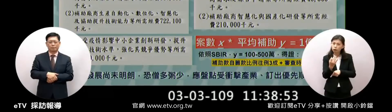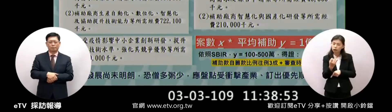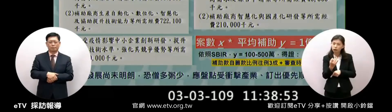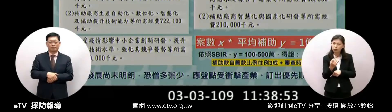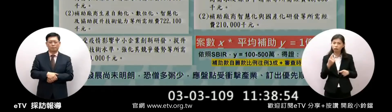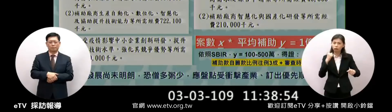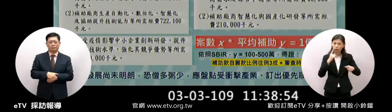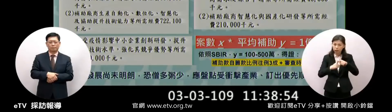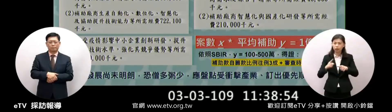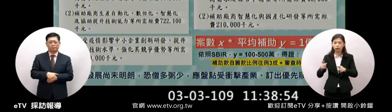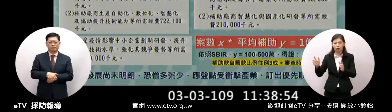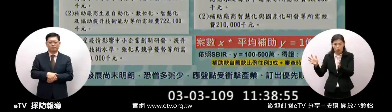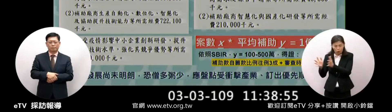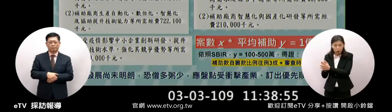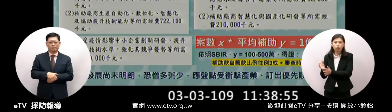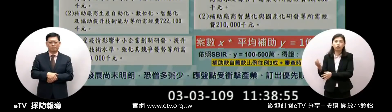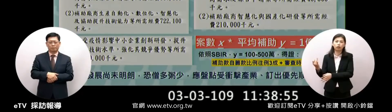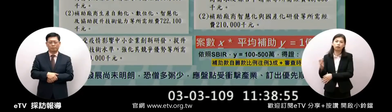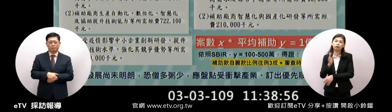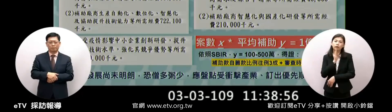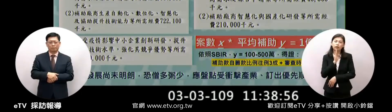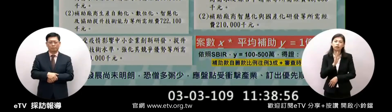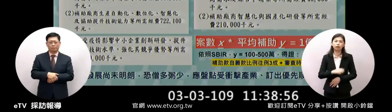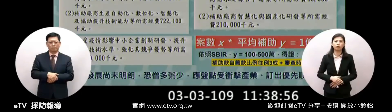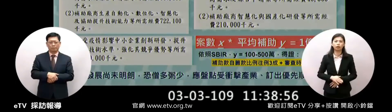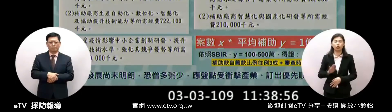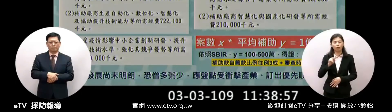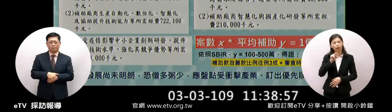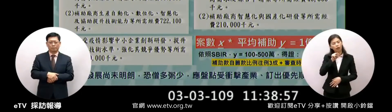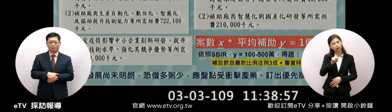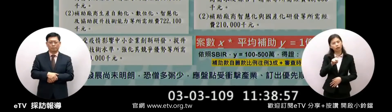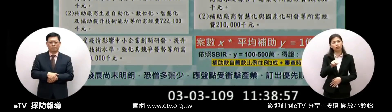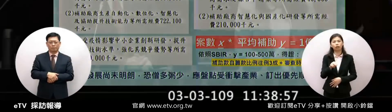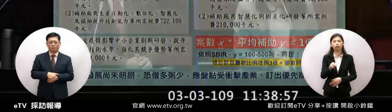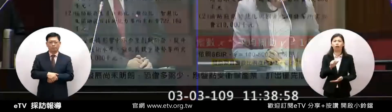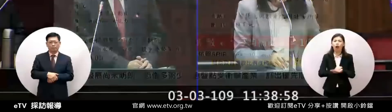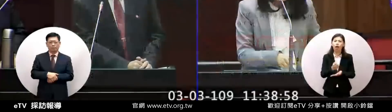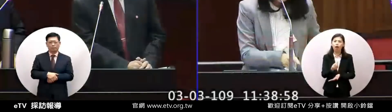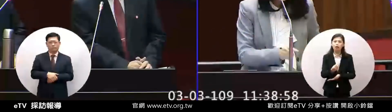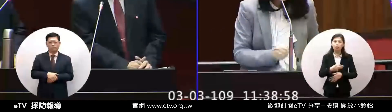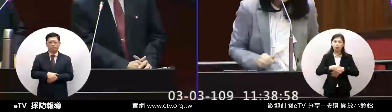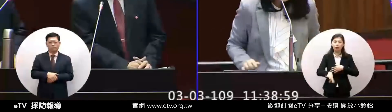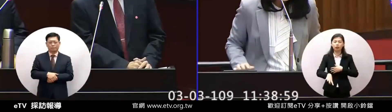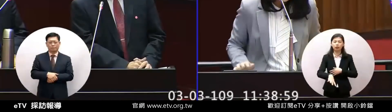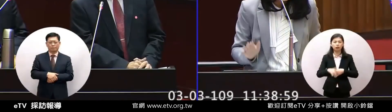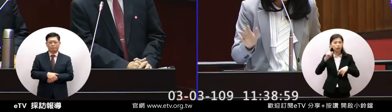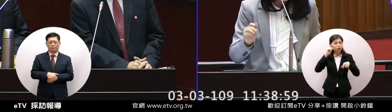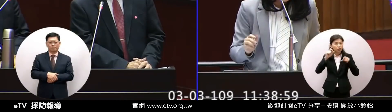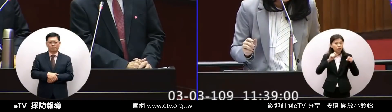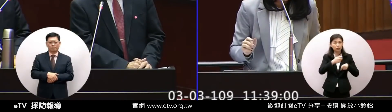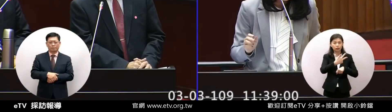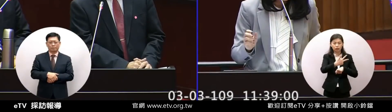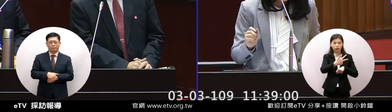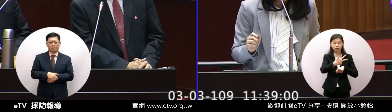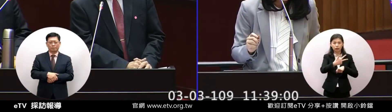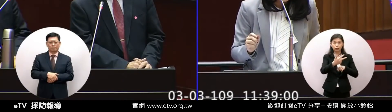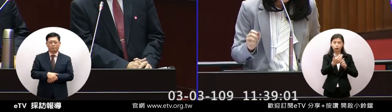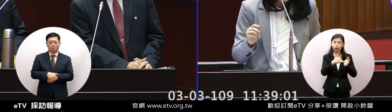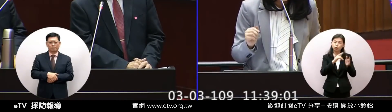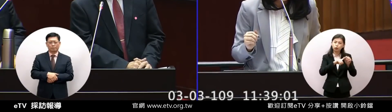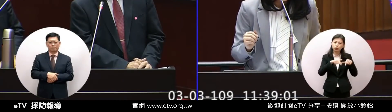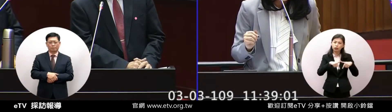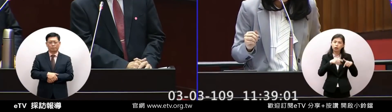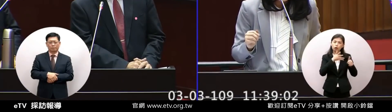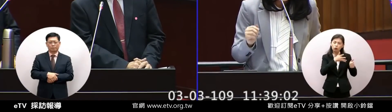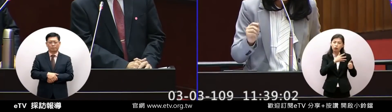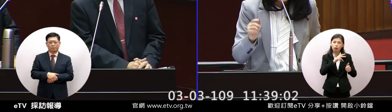这个乘起来才会有所谓的计划经费。但是很可惜，在这里面我完全没有看到。所以呢，你看哦，按七，假设我说预算中心帮我去